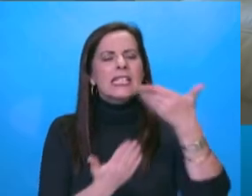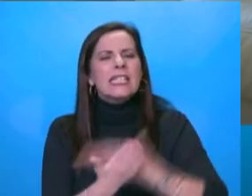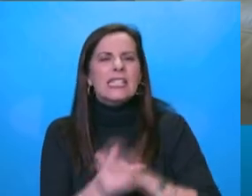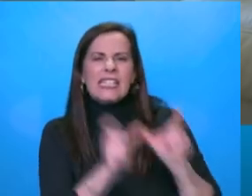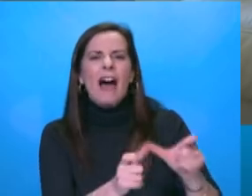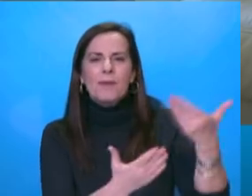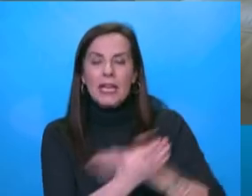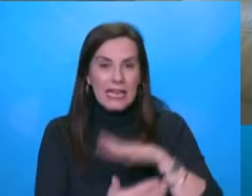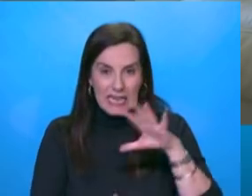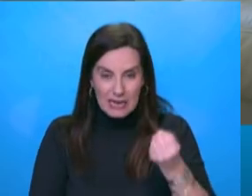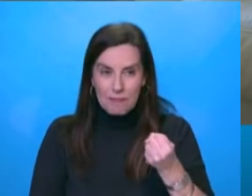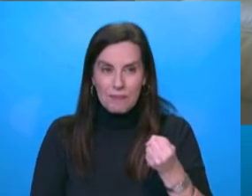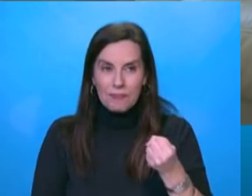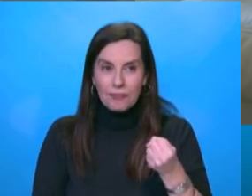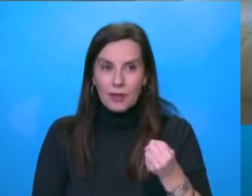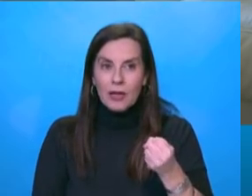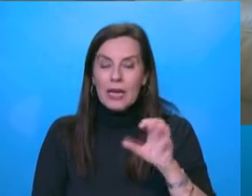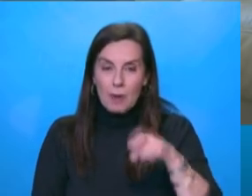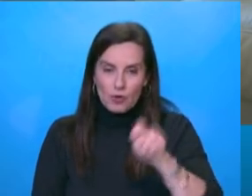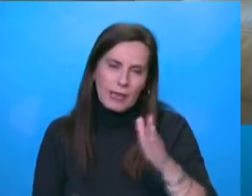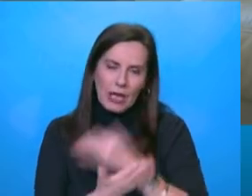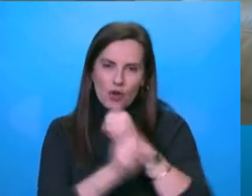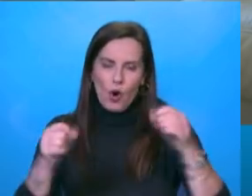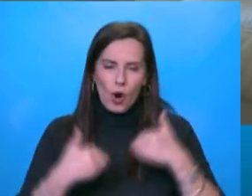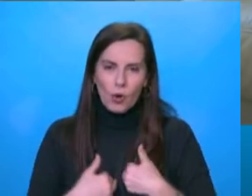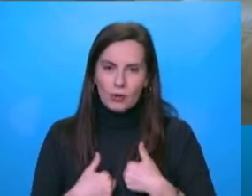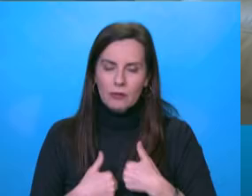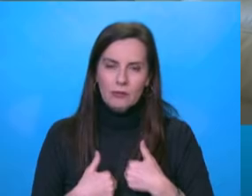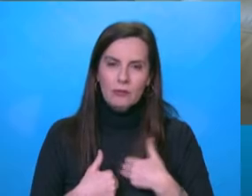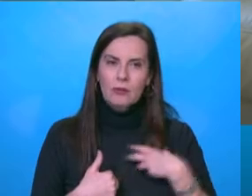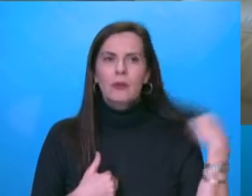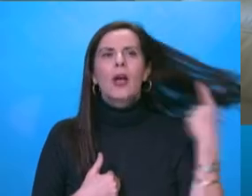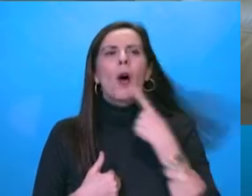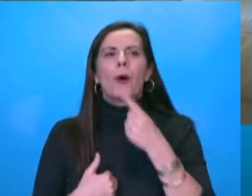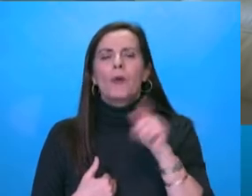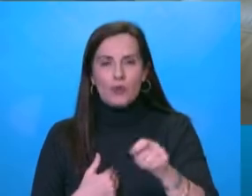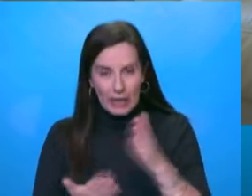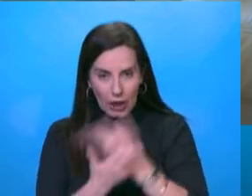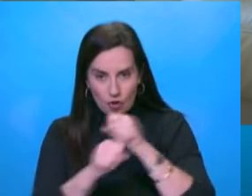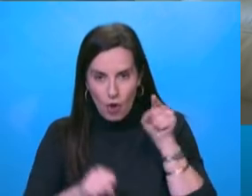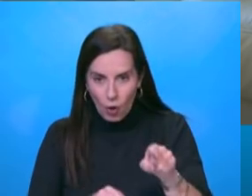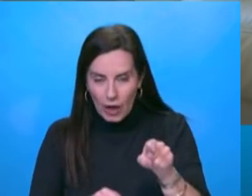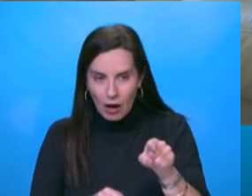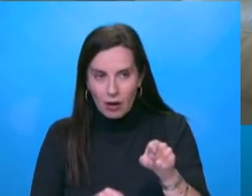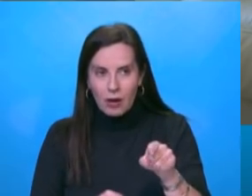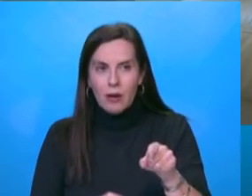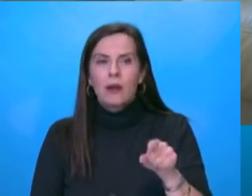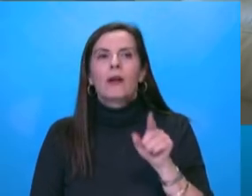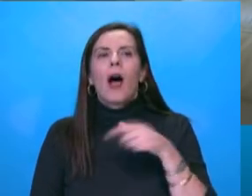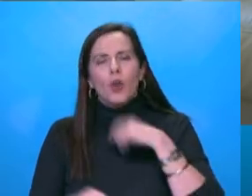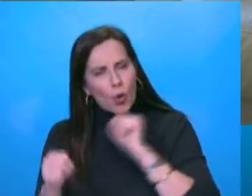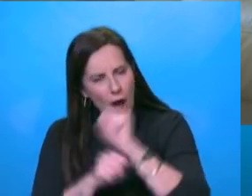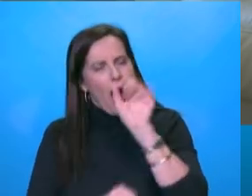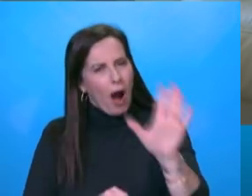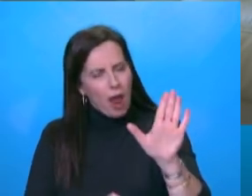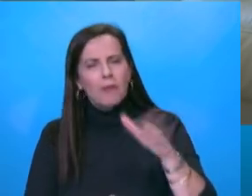ו... והשופט יחליט לשחרר אותי. הם אומרים, השופט יחליט לשחרר אותך בבית משפט השלום, נערר למחוזי, אם